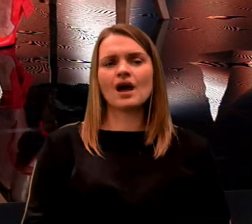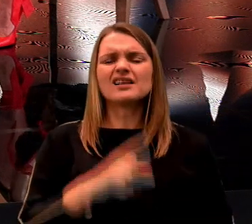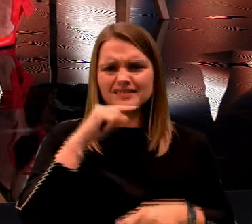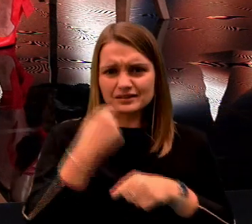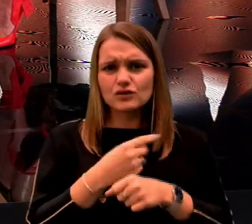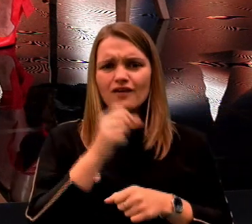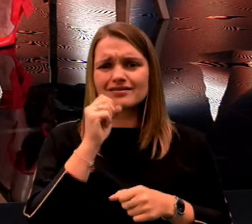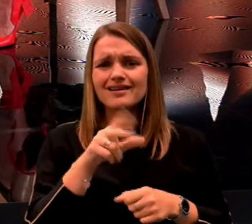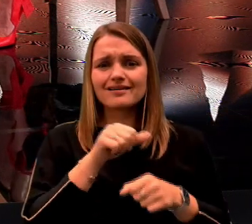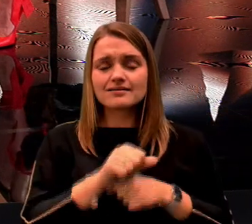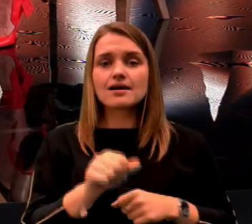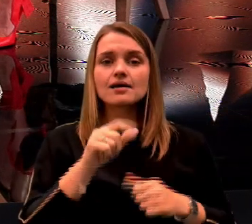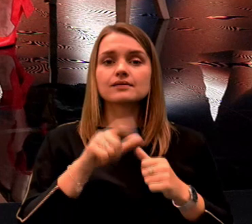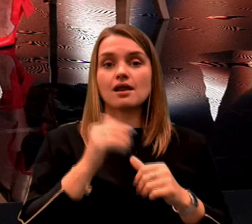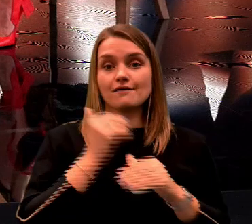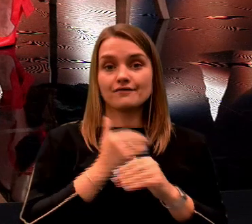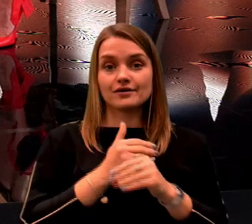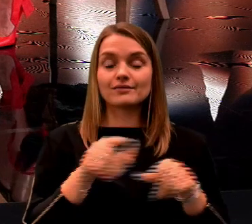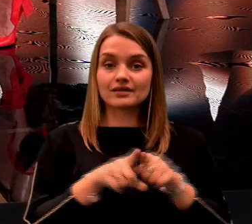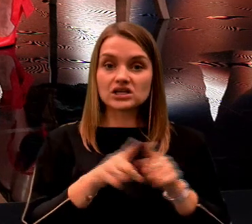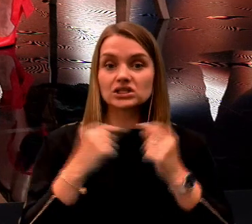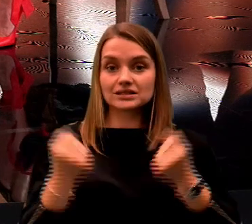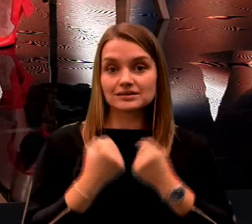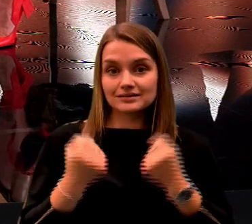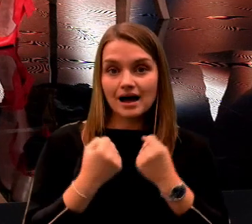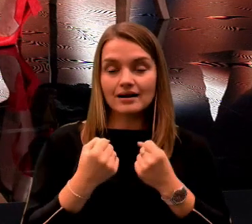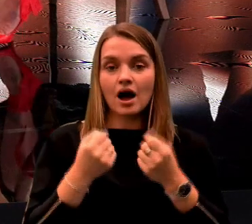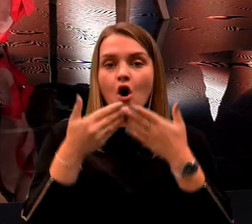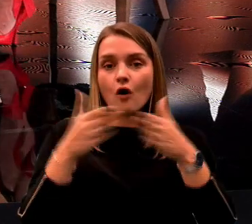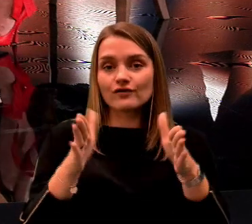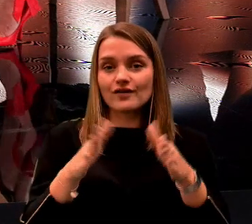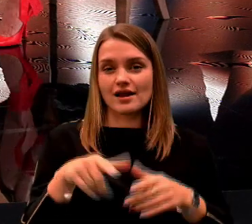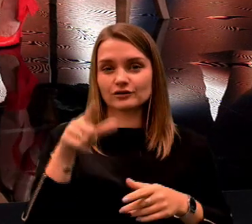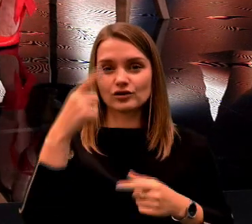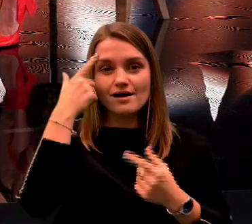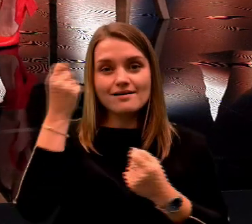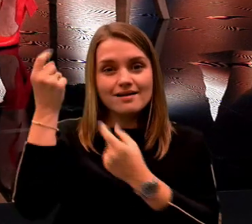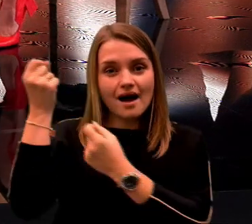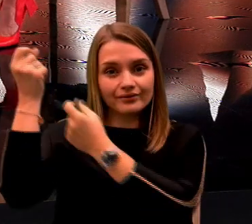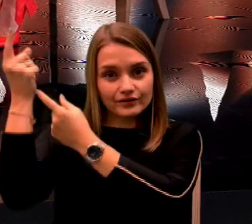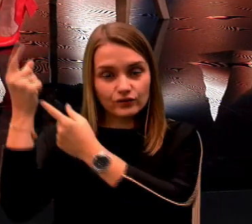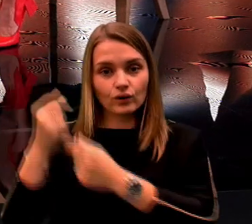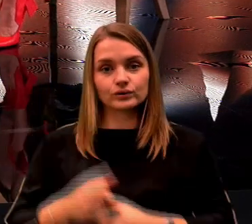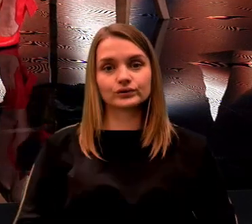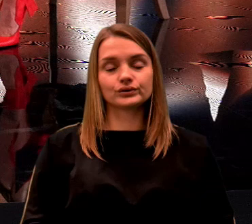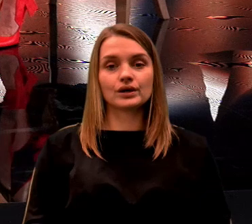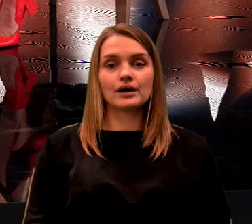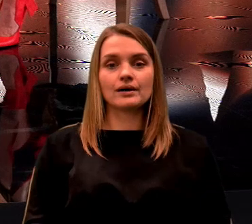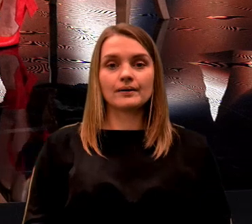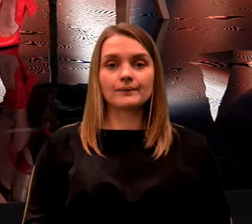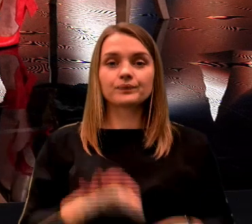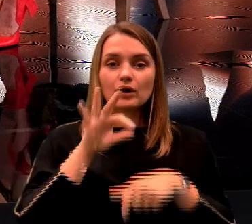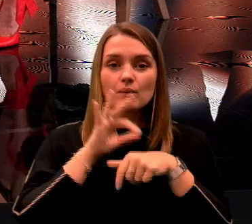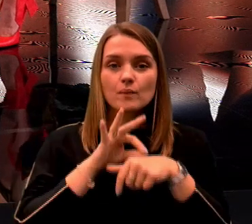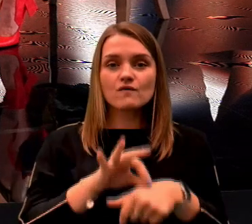też jakby firmy starają się otwierać na tą kreatywność. Czyli nawet w takim call center prowadzi się